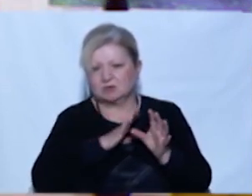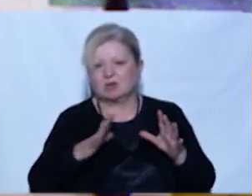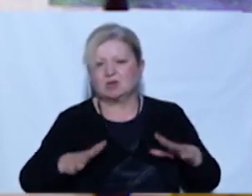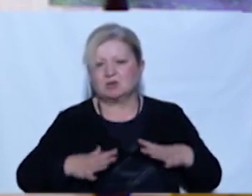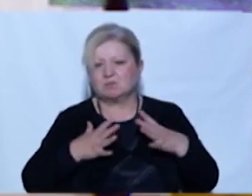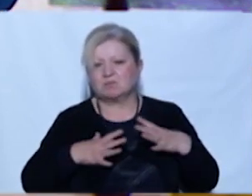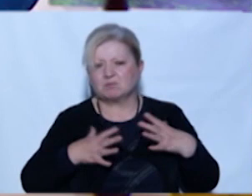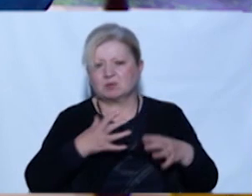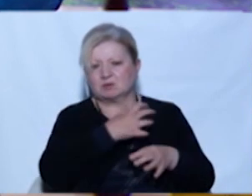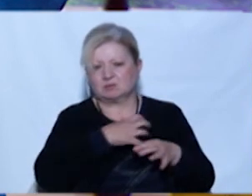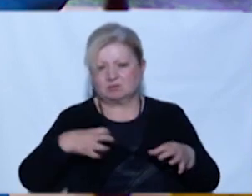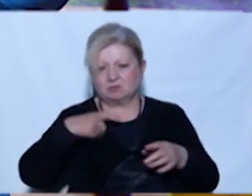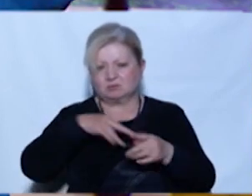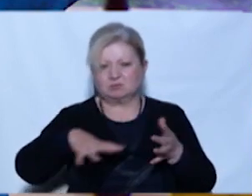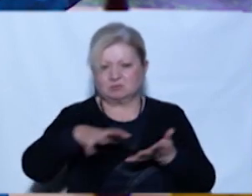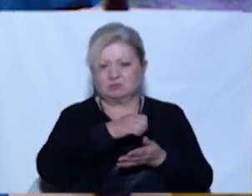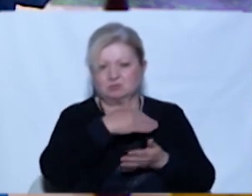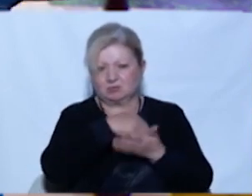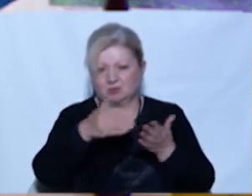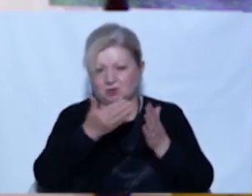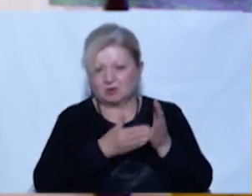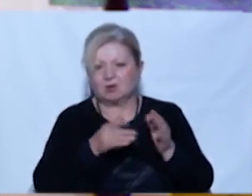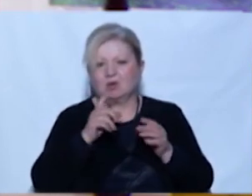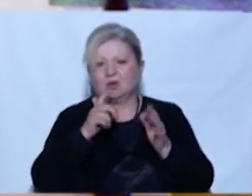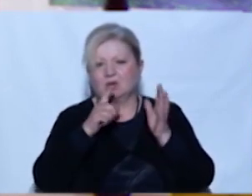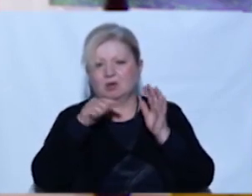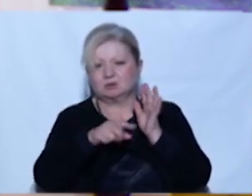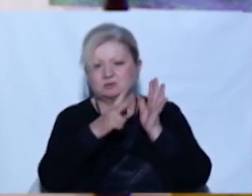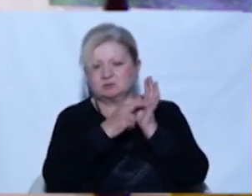და 1811 წელს მოგეხსენებათ, რომ